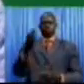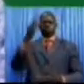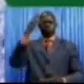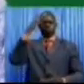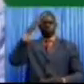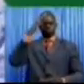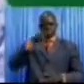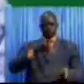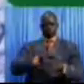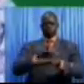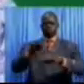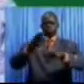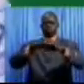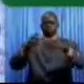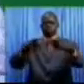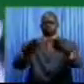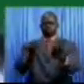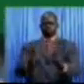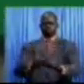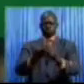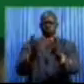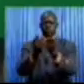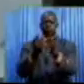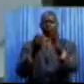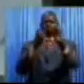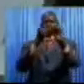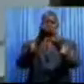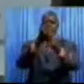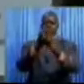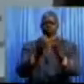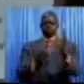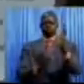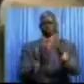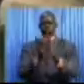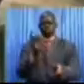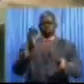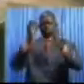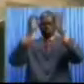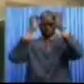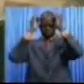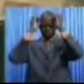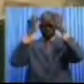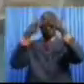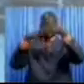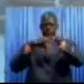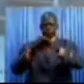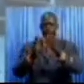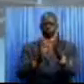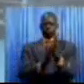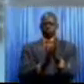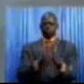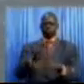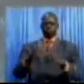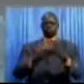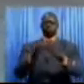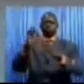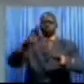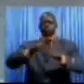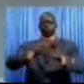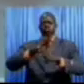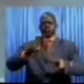réfléchissent sur la mise en place d'un groupe de plaidoyer pour la promotion d'une éducation inclusive dans les écoles et centres de